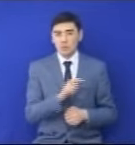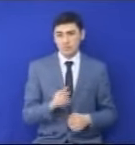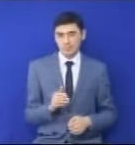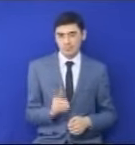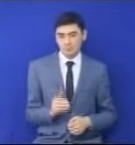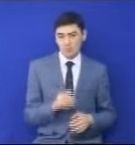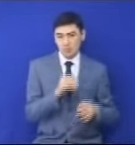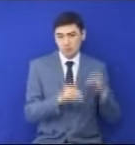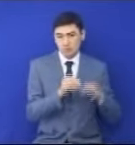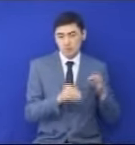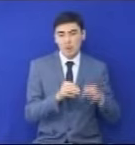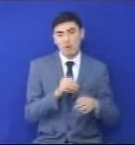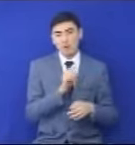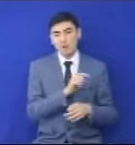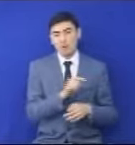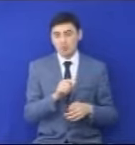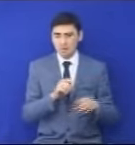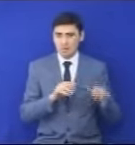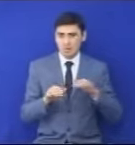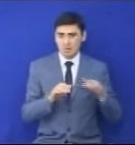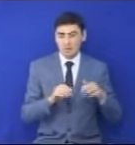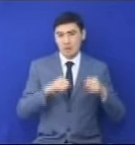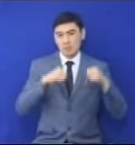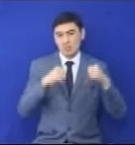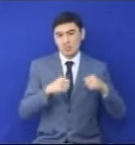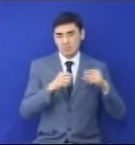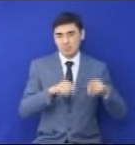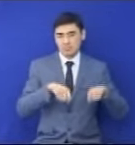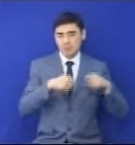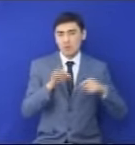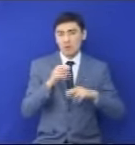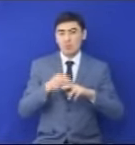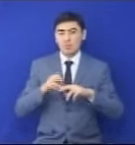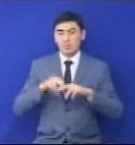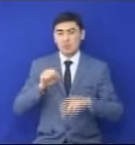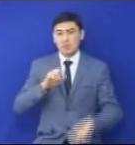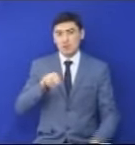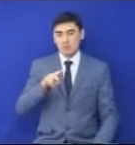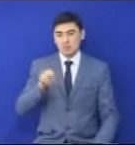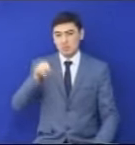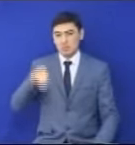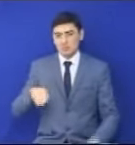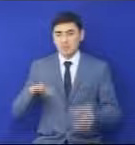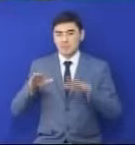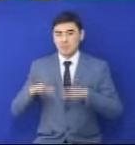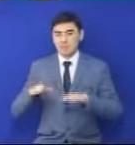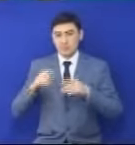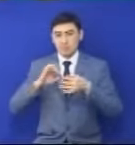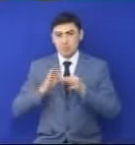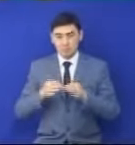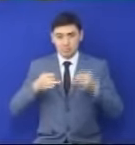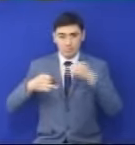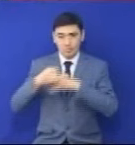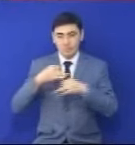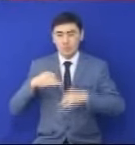институтын құру жемісін беріп жатыр. Бұл туралы әділет министрлігінің алқа отырысында айтылды. Сот актілерін орындау бойынша